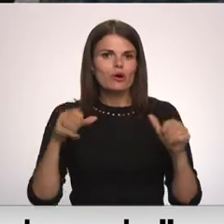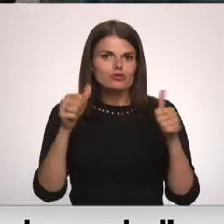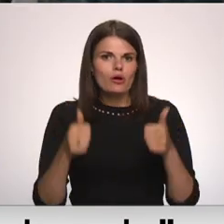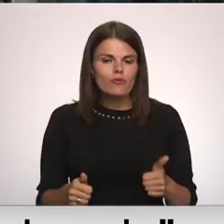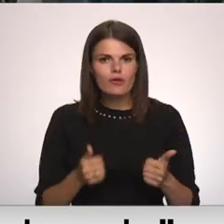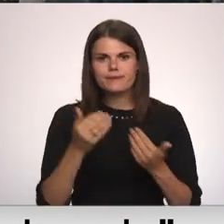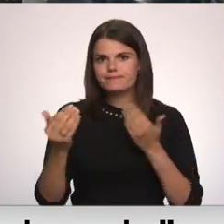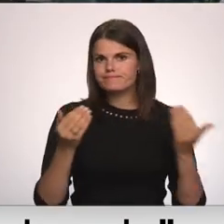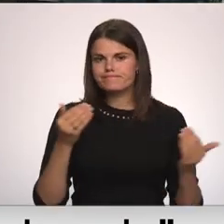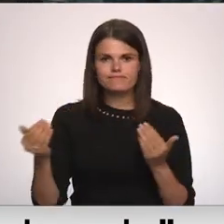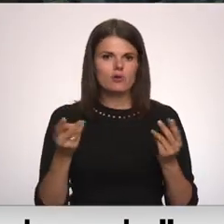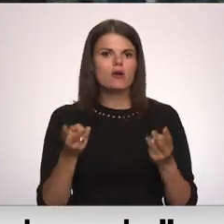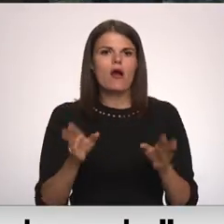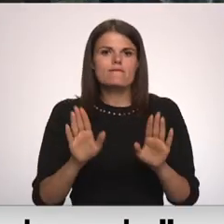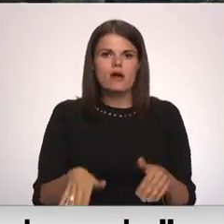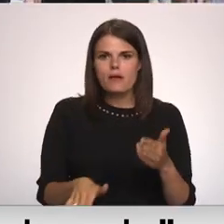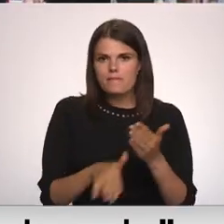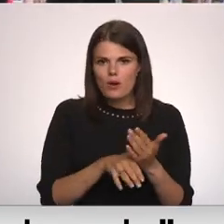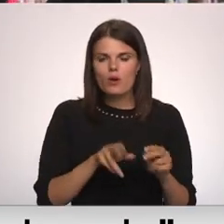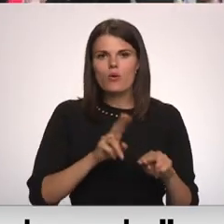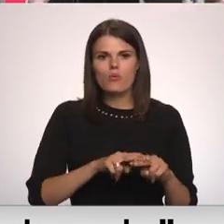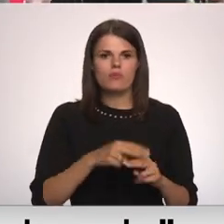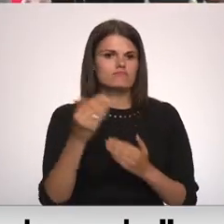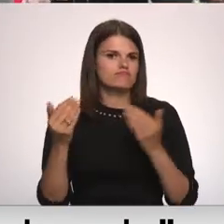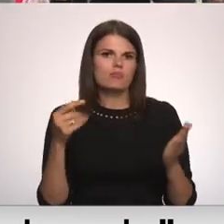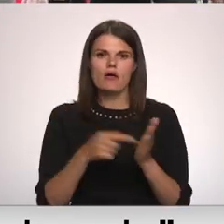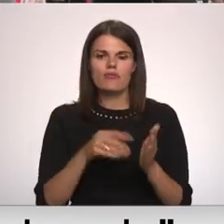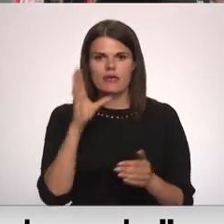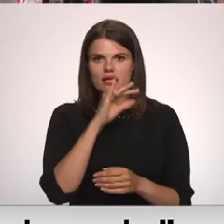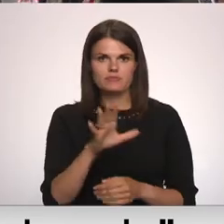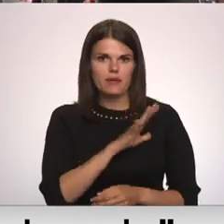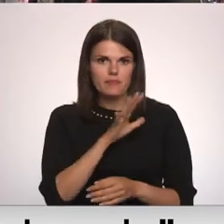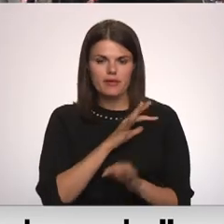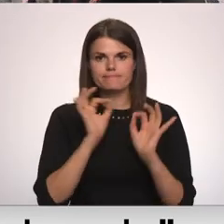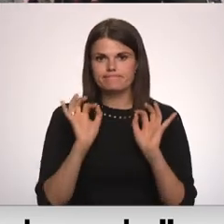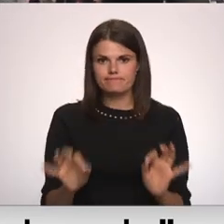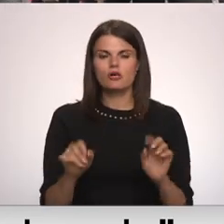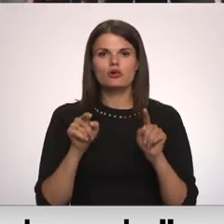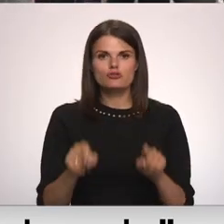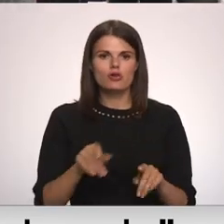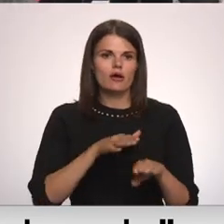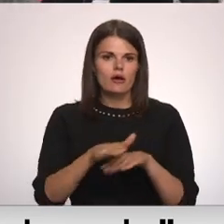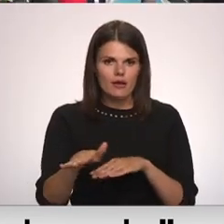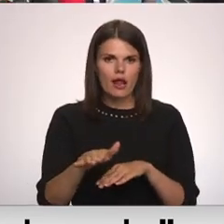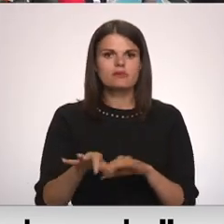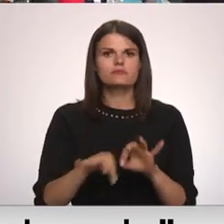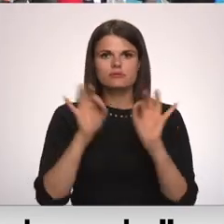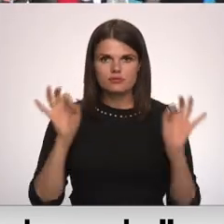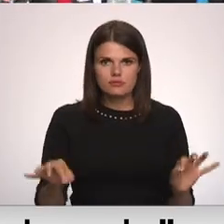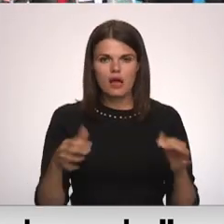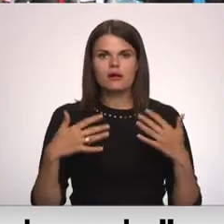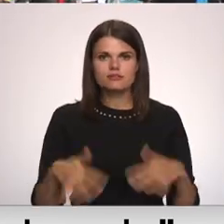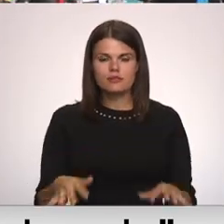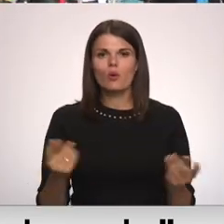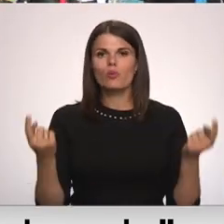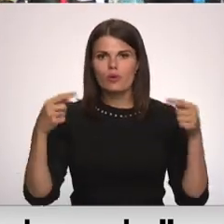kurš, teiksim, varēja un kuram nu kādas iespējas bija. Tas ir tiesa, ka šī realizācija sākās jau